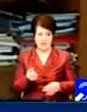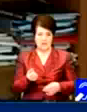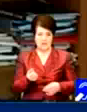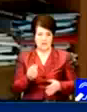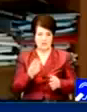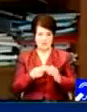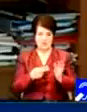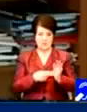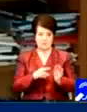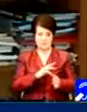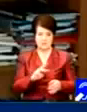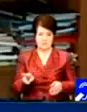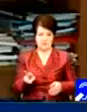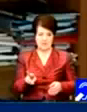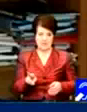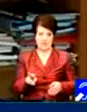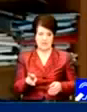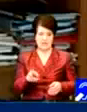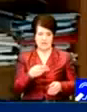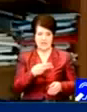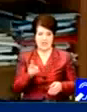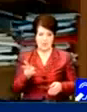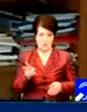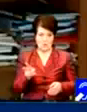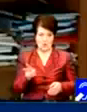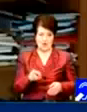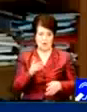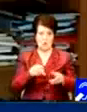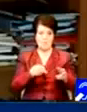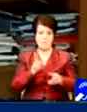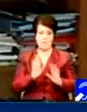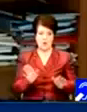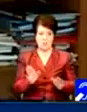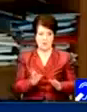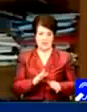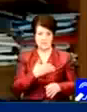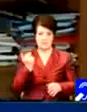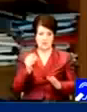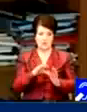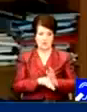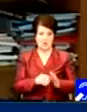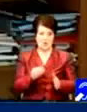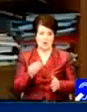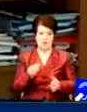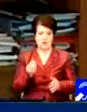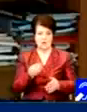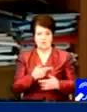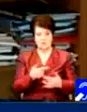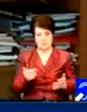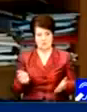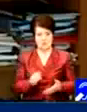încă 17.000 de euro, deci numai operația, fără a fi incluse costurile